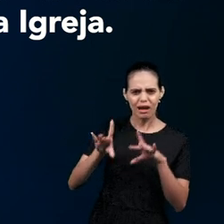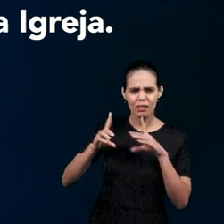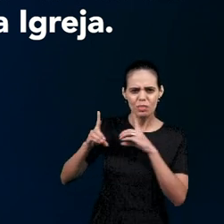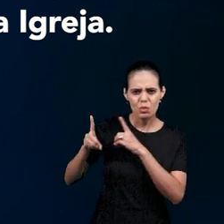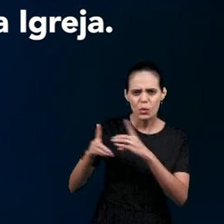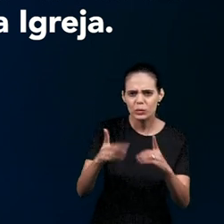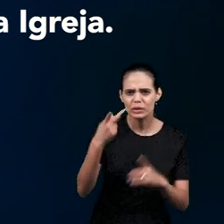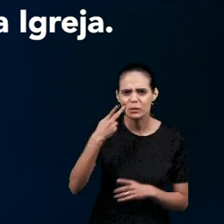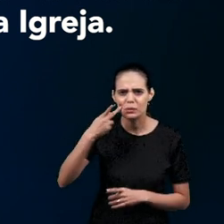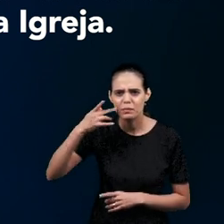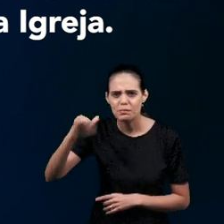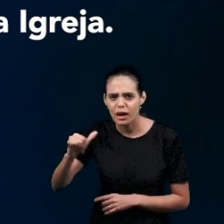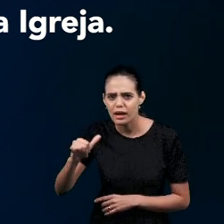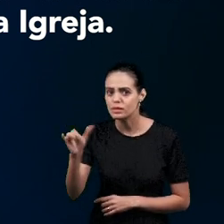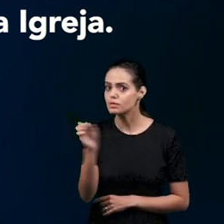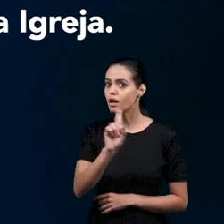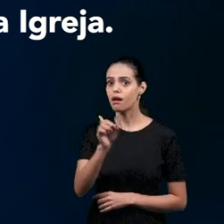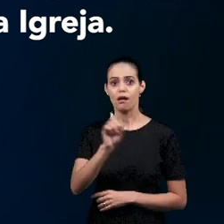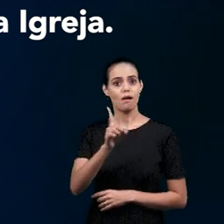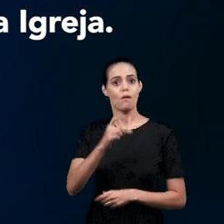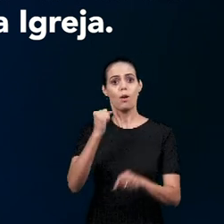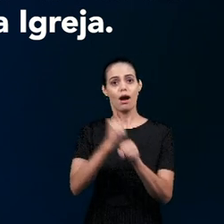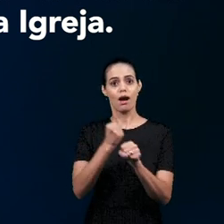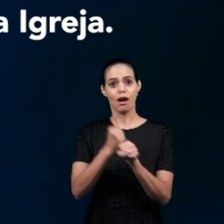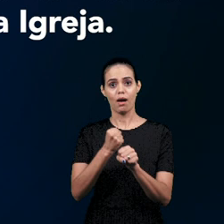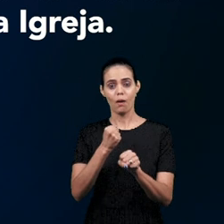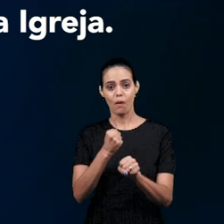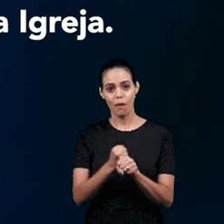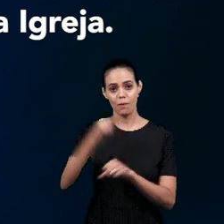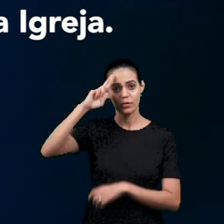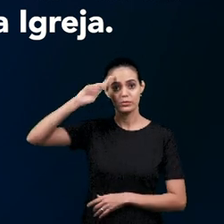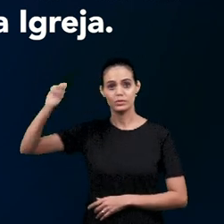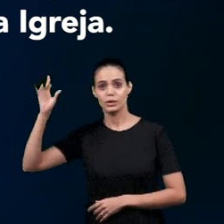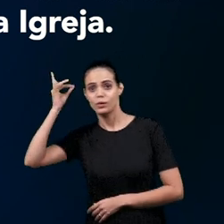Ohundo ochina chimwe chiwa chalwa